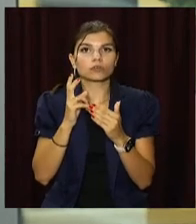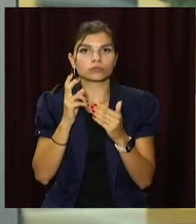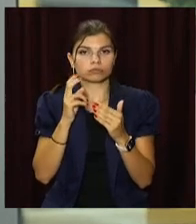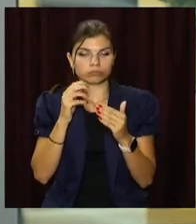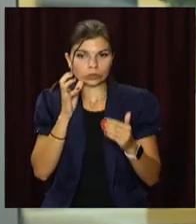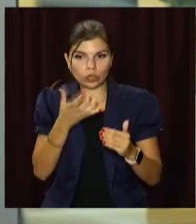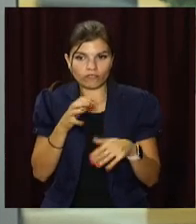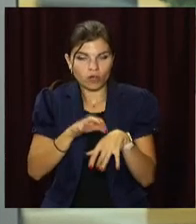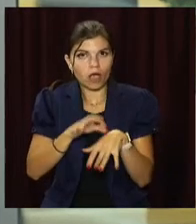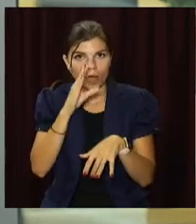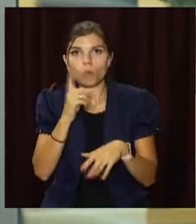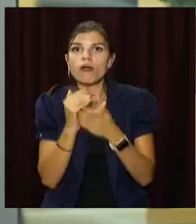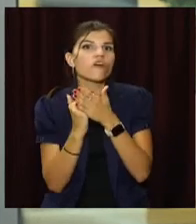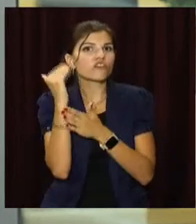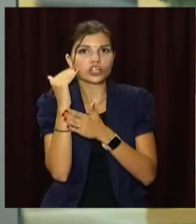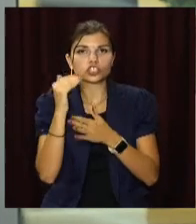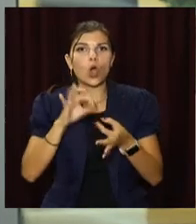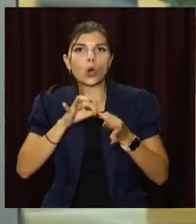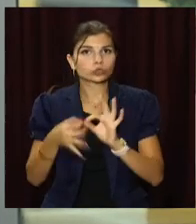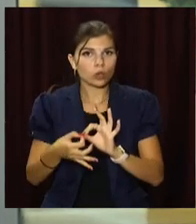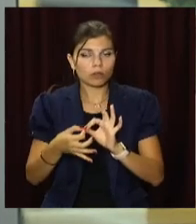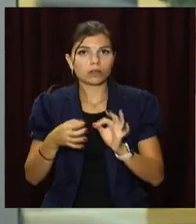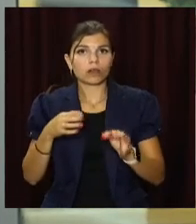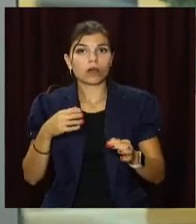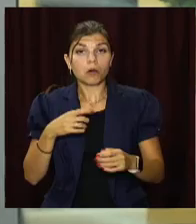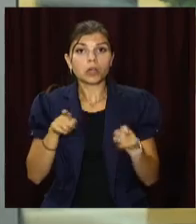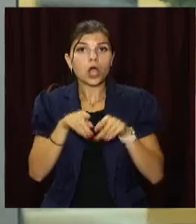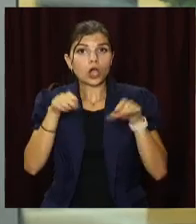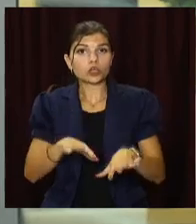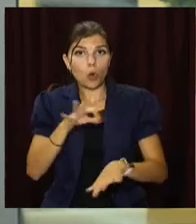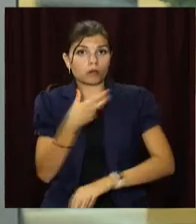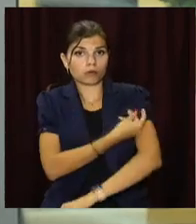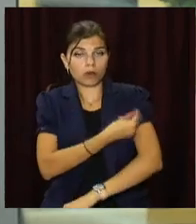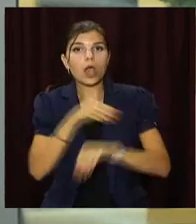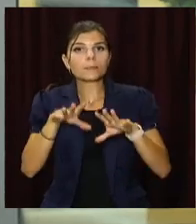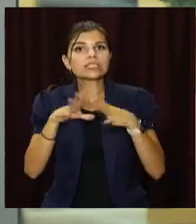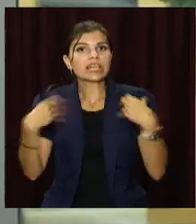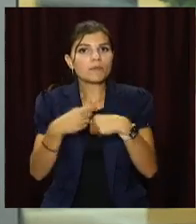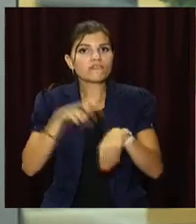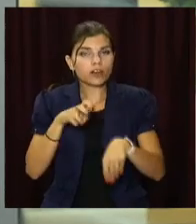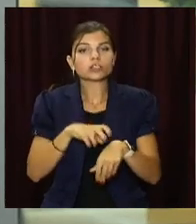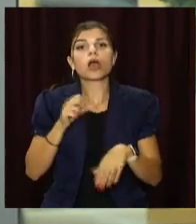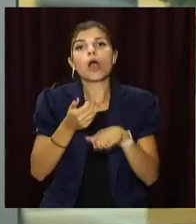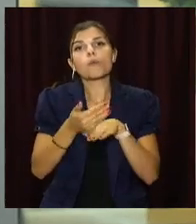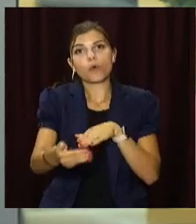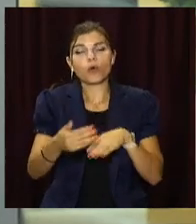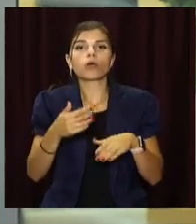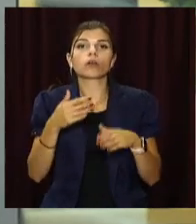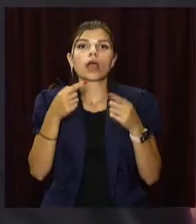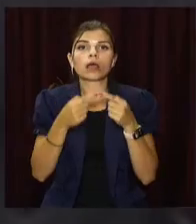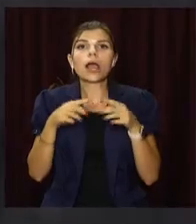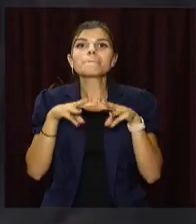яких найвищий ризик ускладнень через недугу. Рішення про імунізацію прийматиме сімейний лікар, а згодом